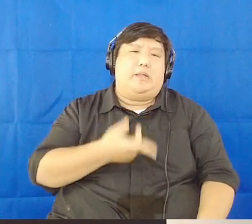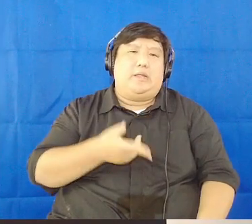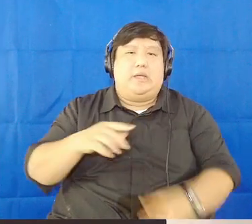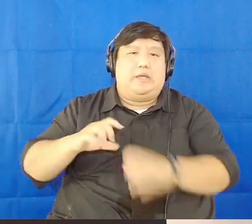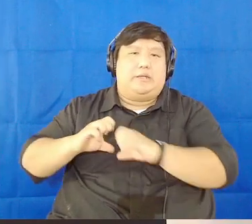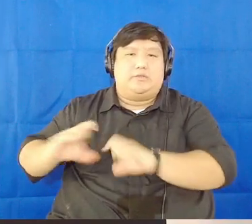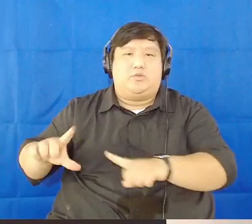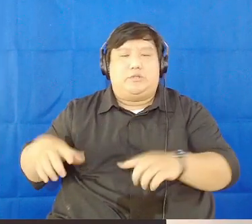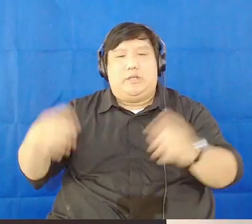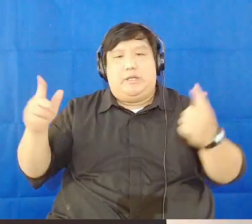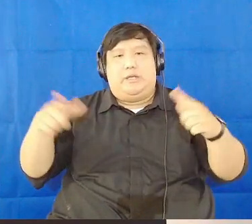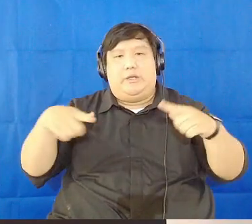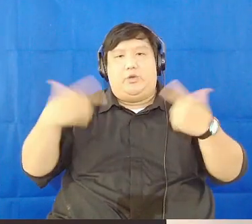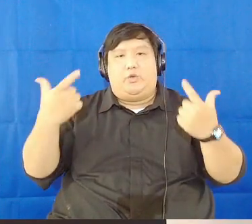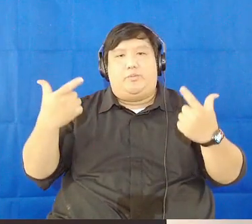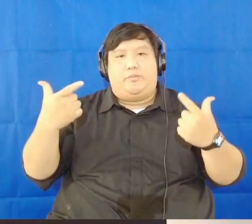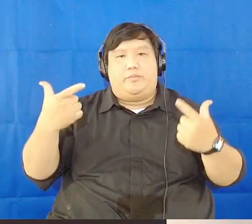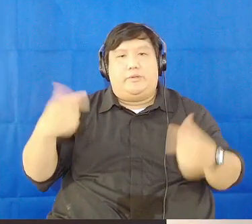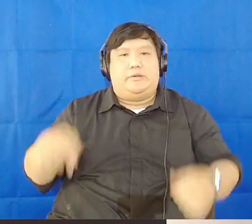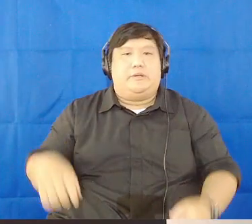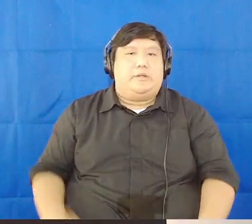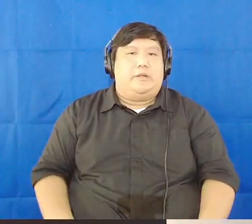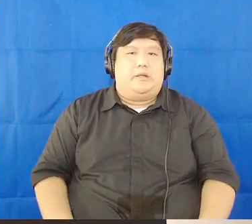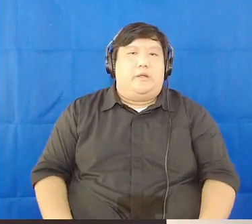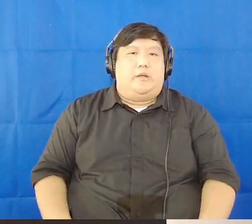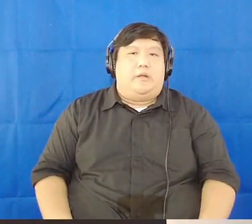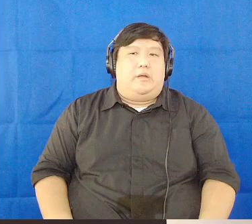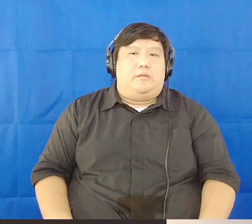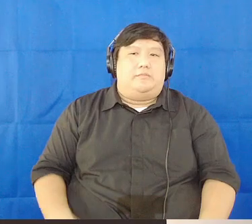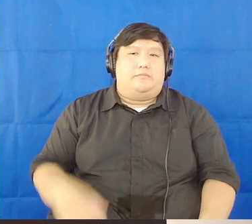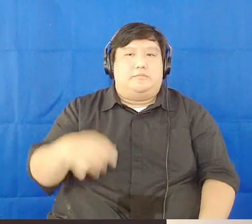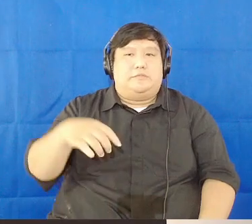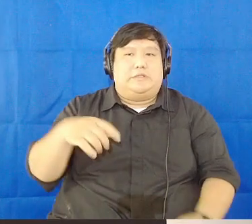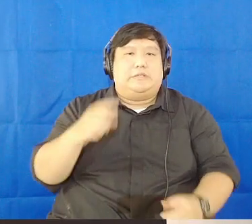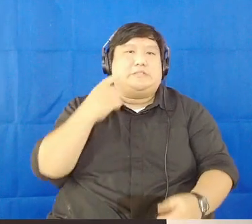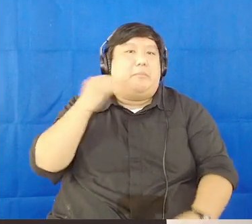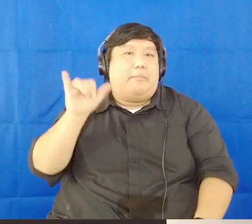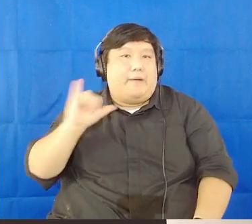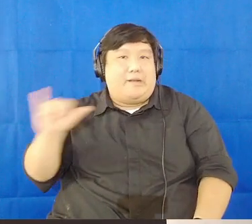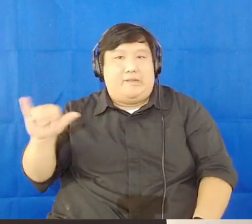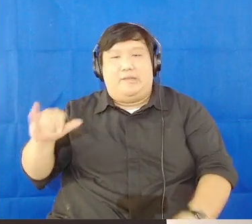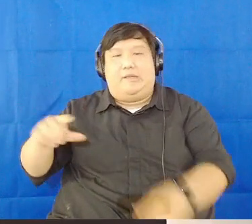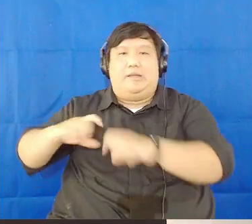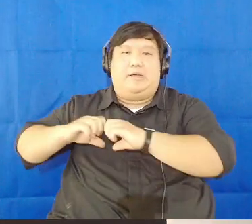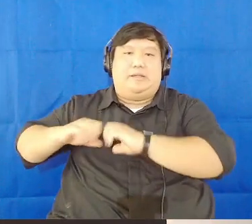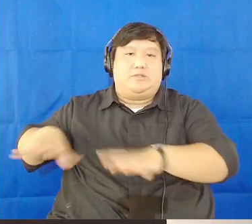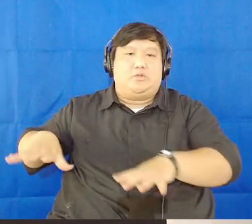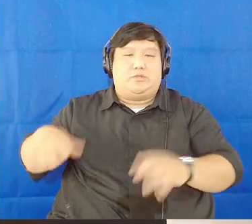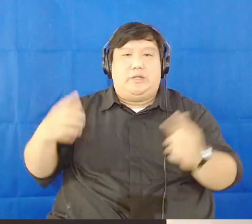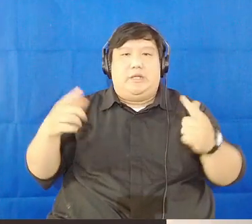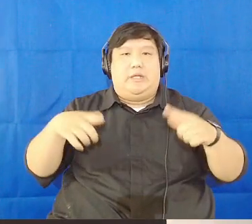Hidup kita itu semakin ekaristis. Itu artinya kita memberi ruang dalam hidup kita. Bagaimana kita belajar untuk